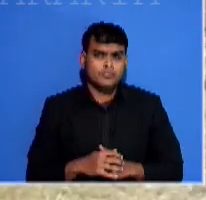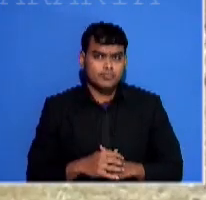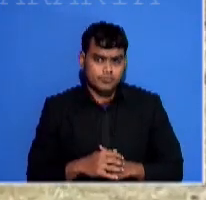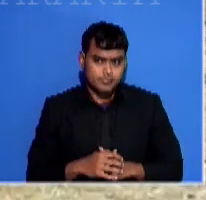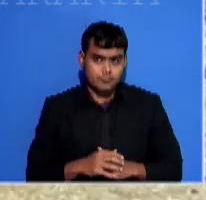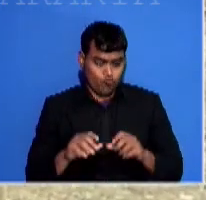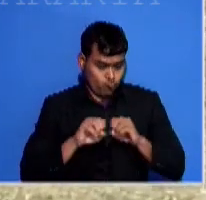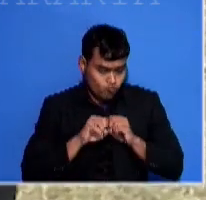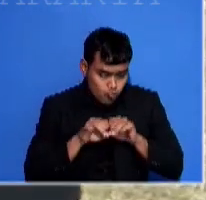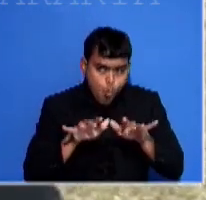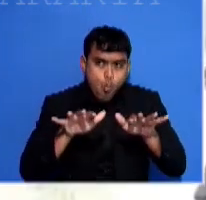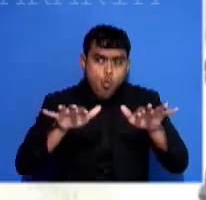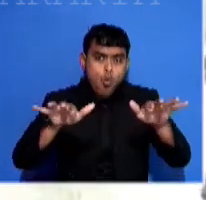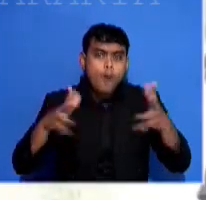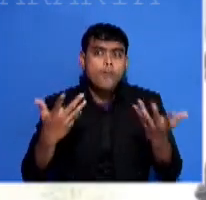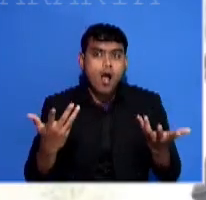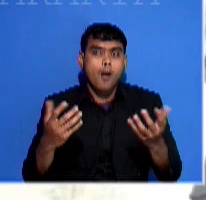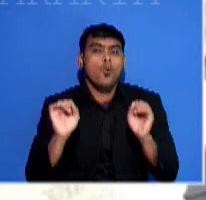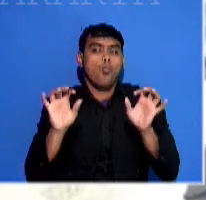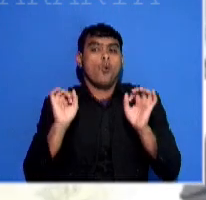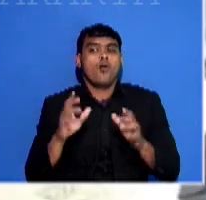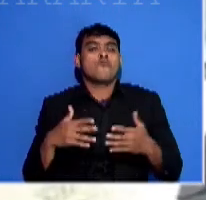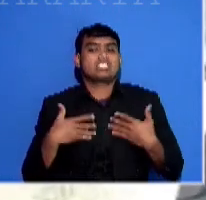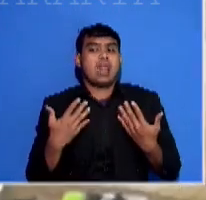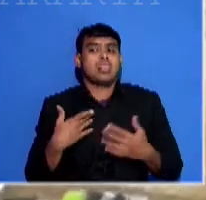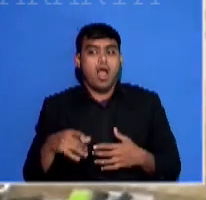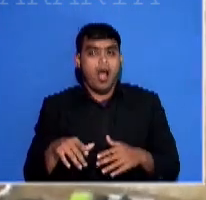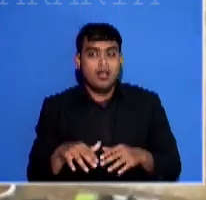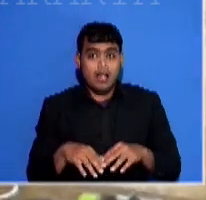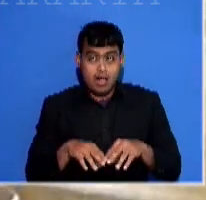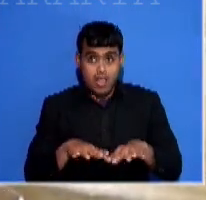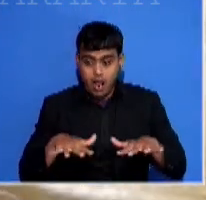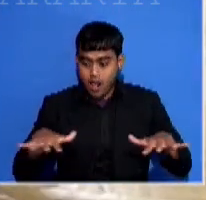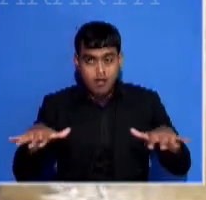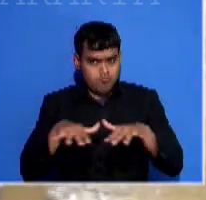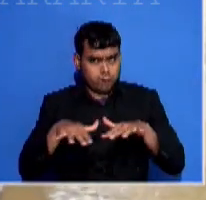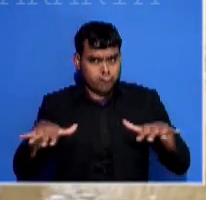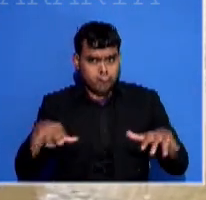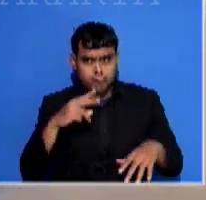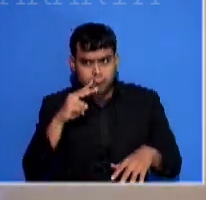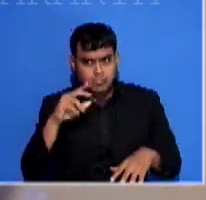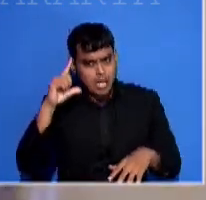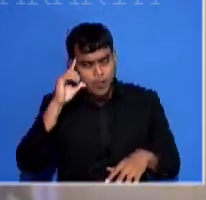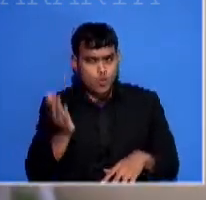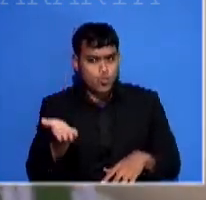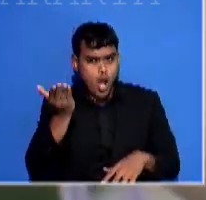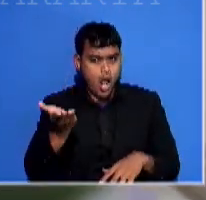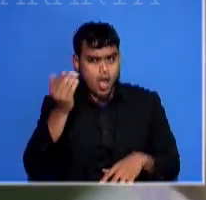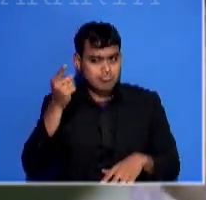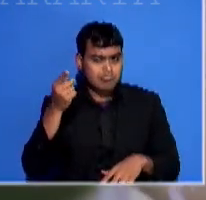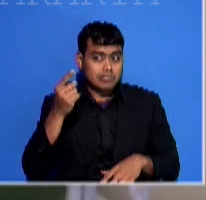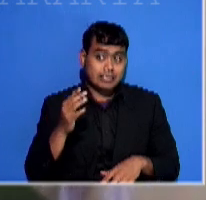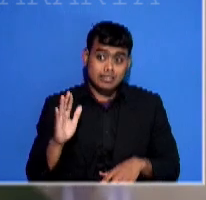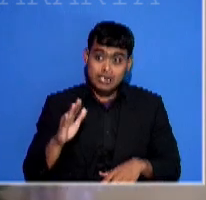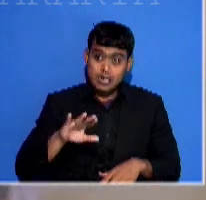untuk pemerataan pariwisata yang selama ini didominasi sisi utara kawasan Merapi dan sisi timur kawasan Prambanan.